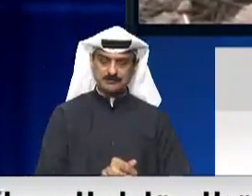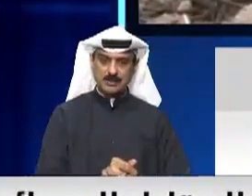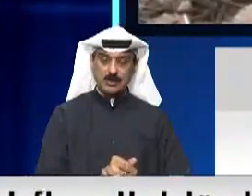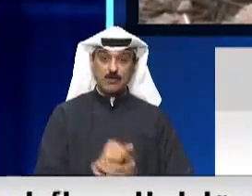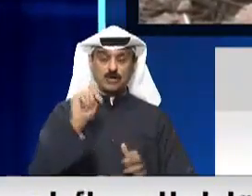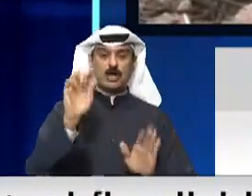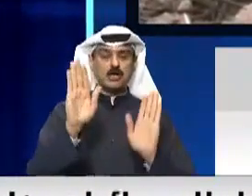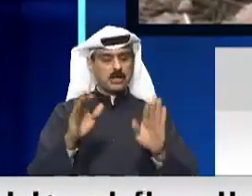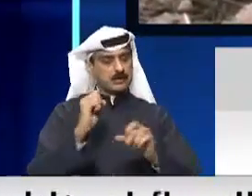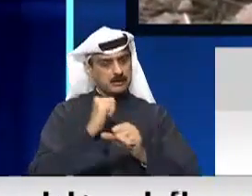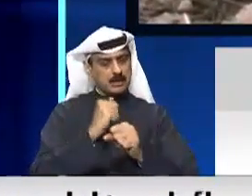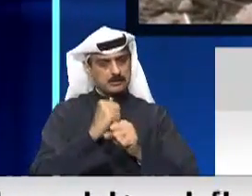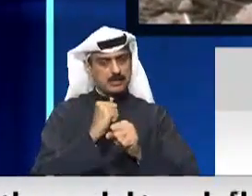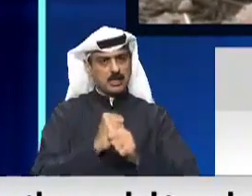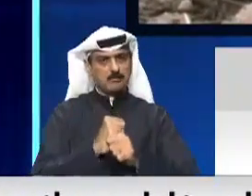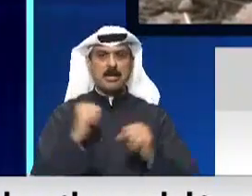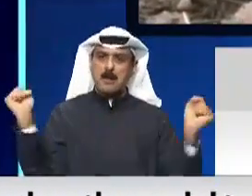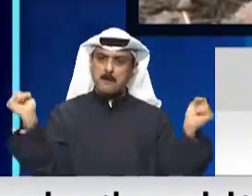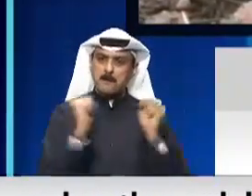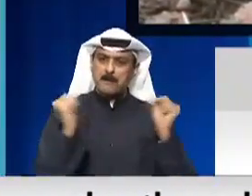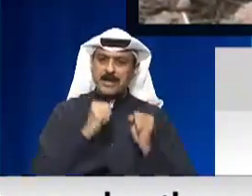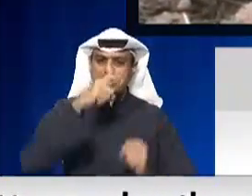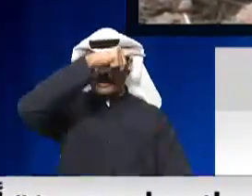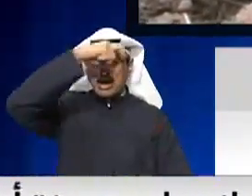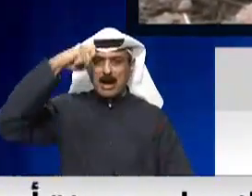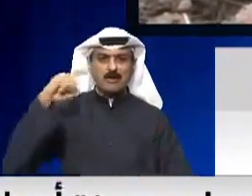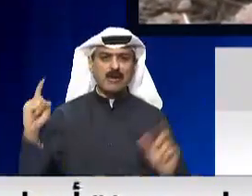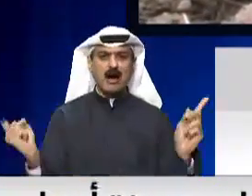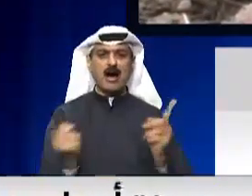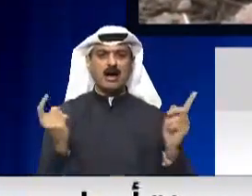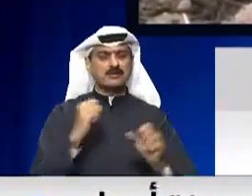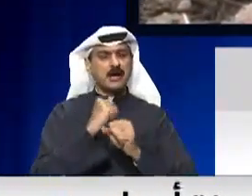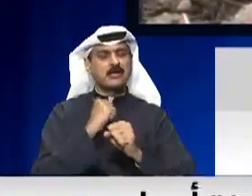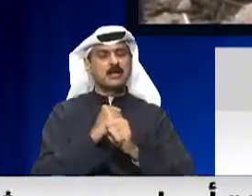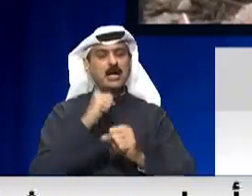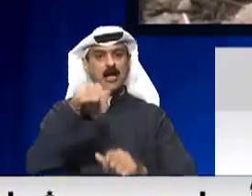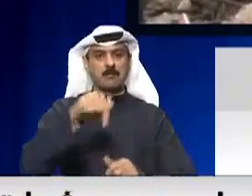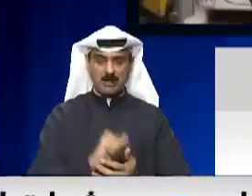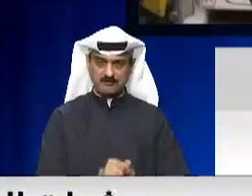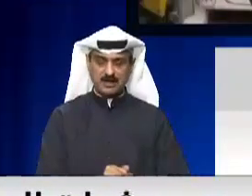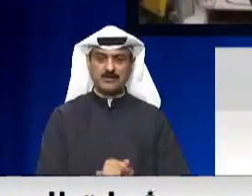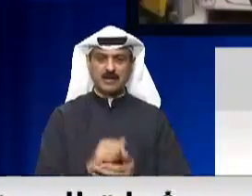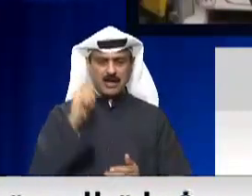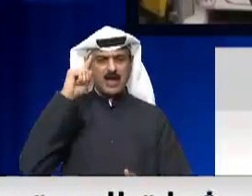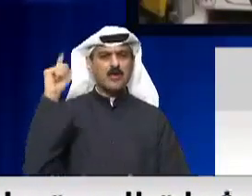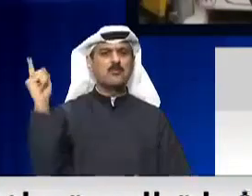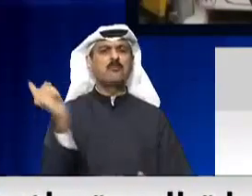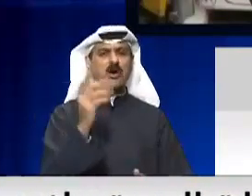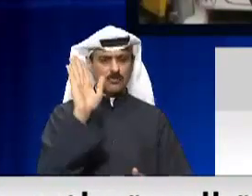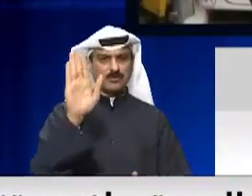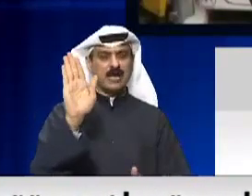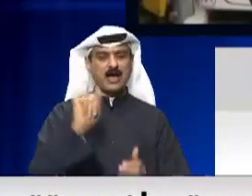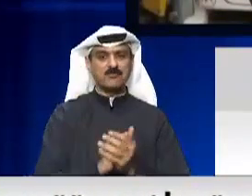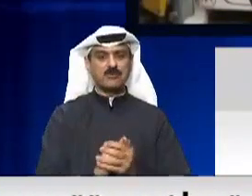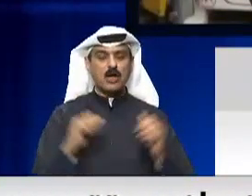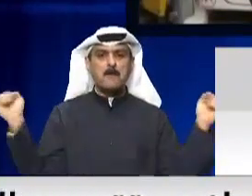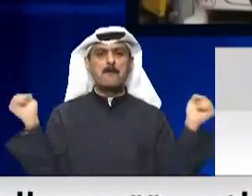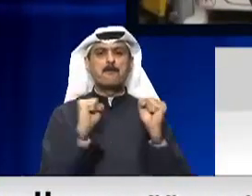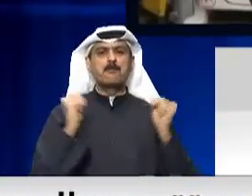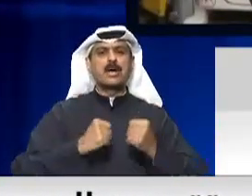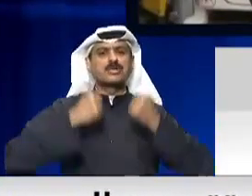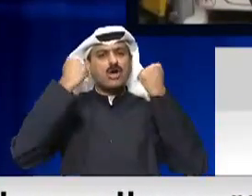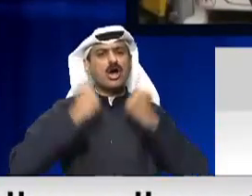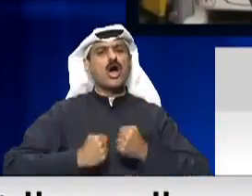المناخية، ومن ضمن هذا العمل الظروف المناخية خاصة البرودة العالية